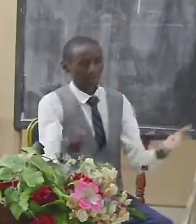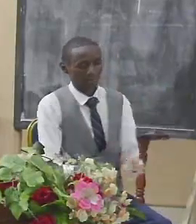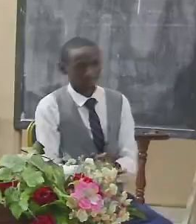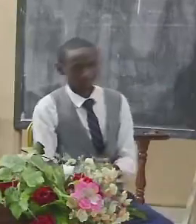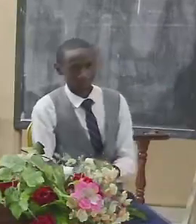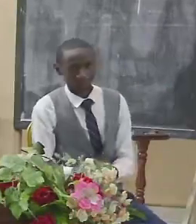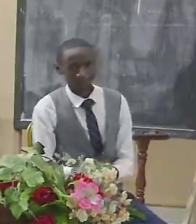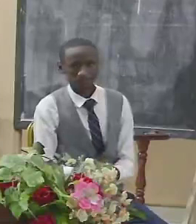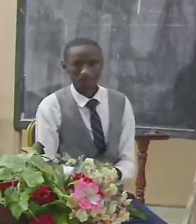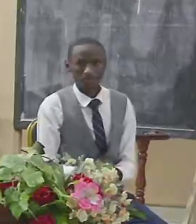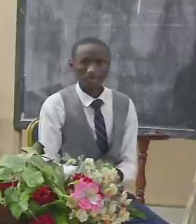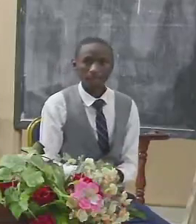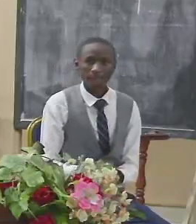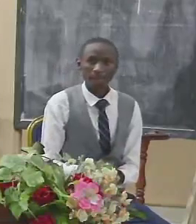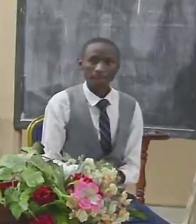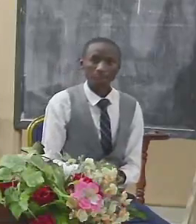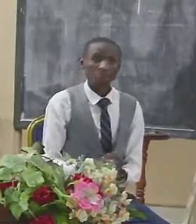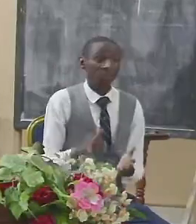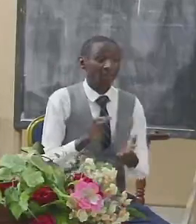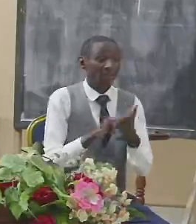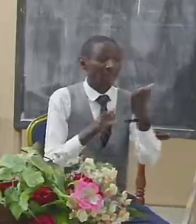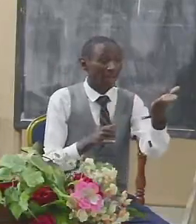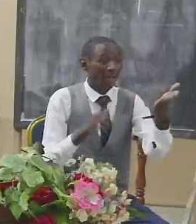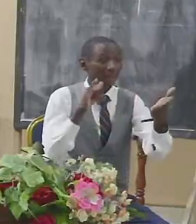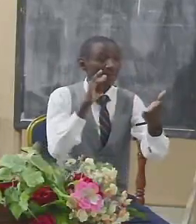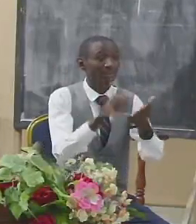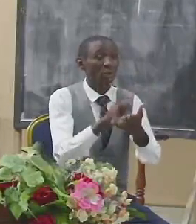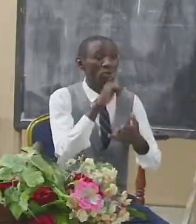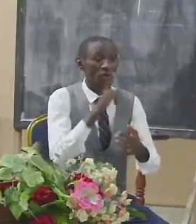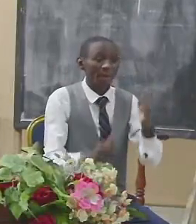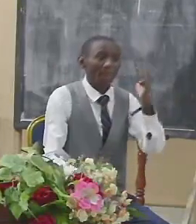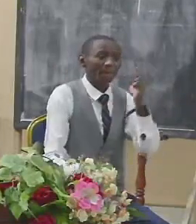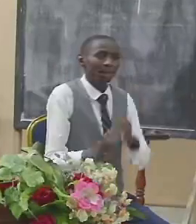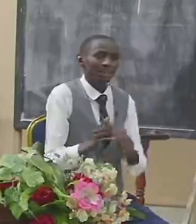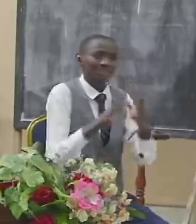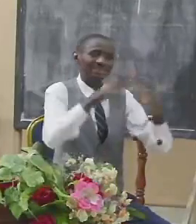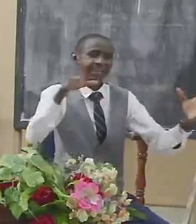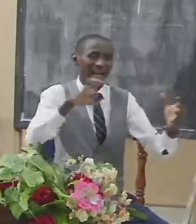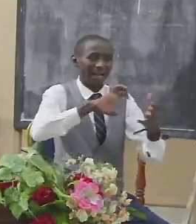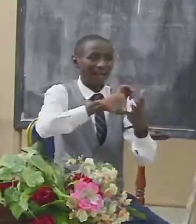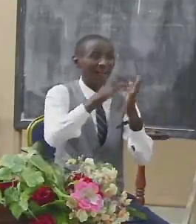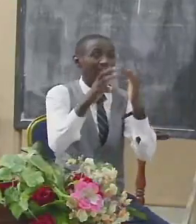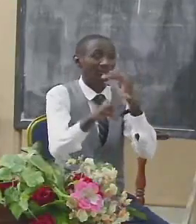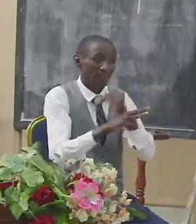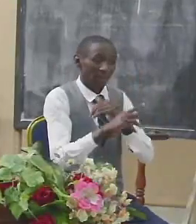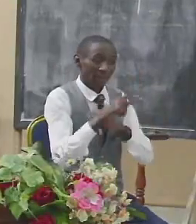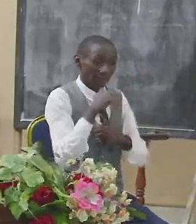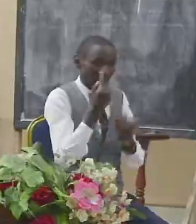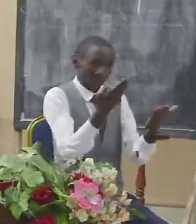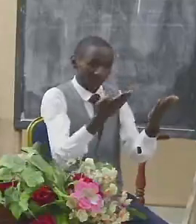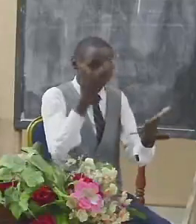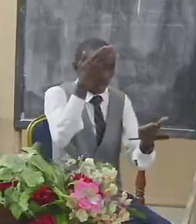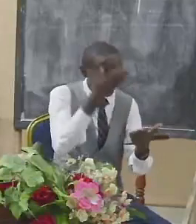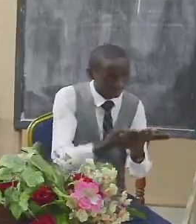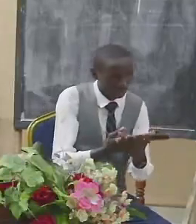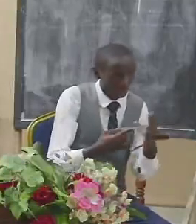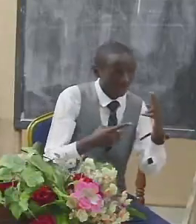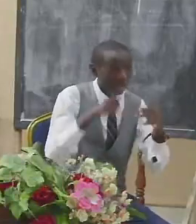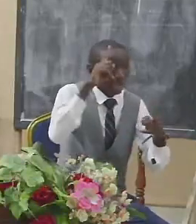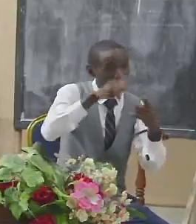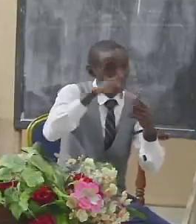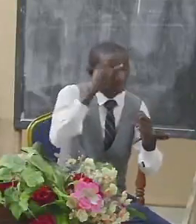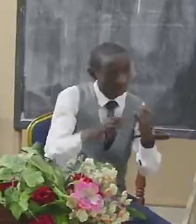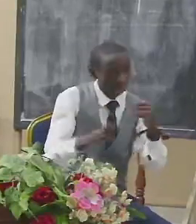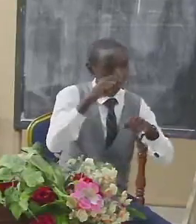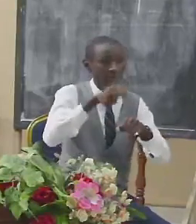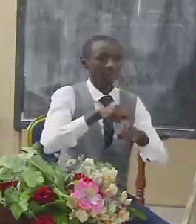vile. Ça! C'est le plus grand événement qui va arriver à la fin du temps de la grâce. Oui,